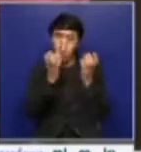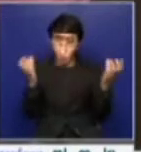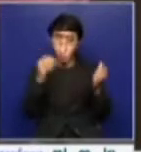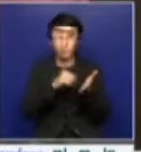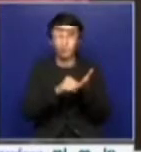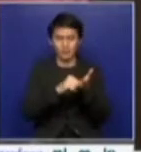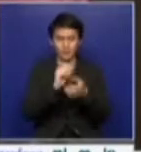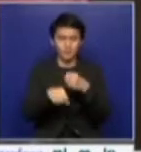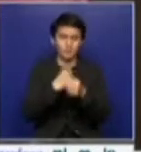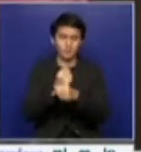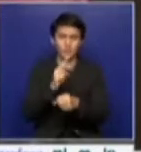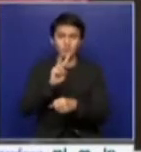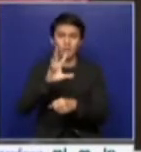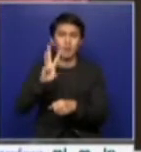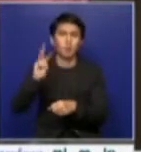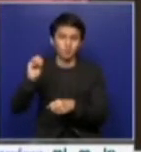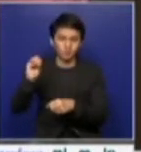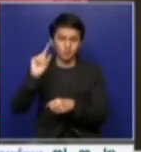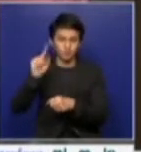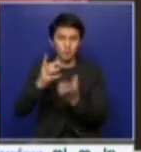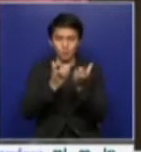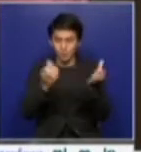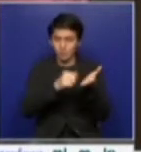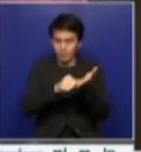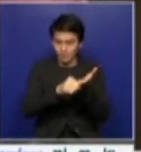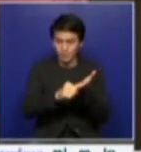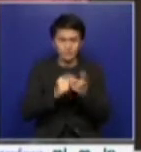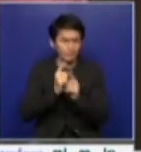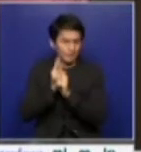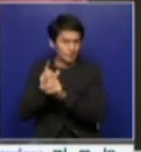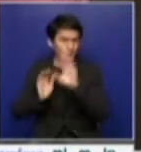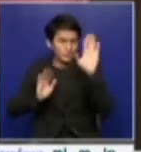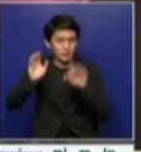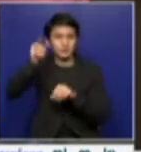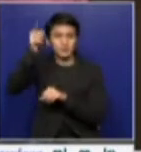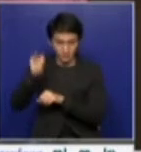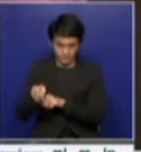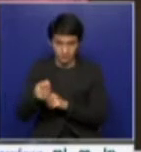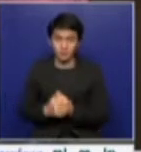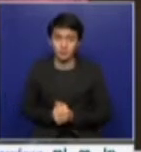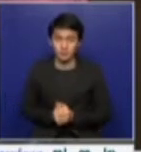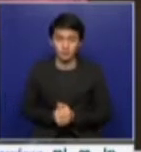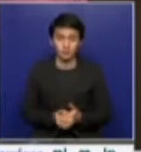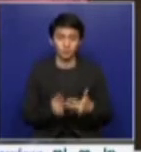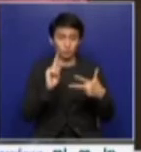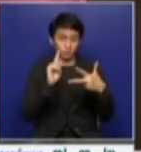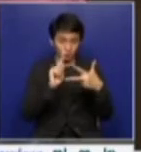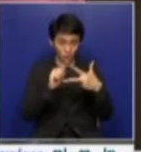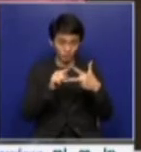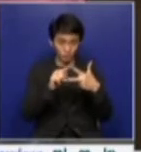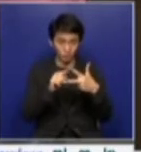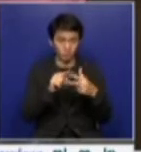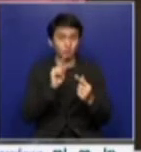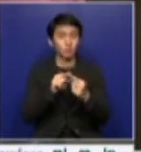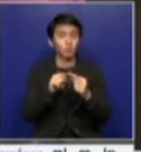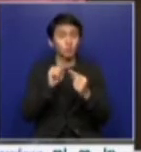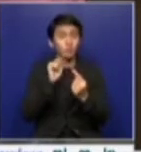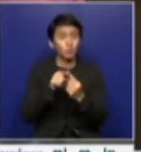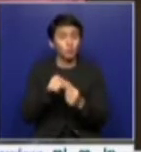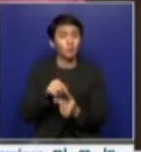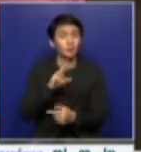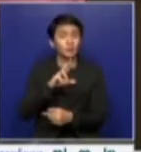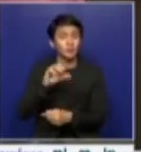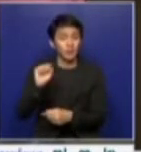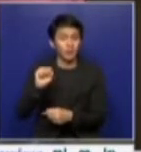ให้เป็นประชาธิปไตยอย่างแท้จริงเรื่องที่สองเธอยุบสภาและมีการเลือกตั้ง